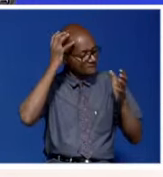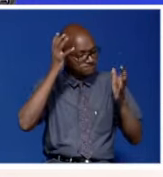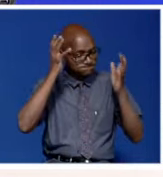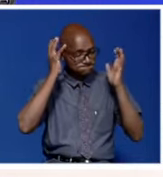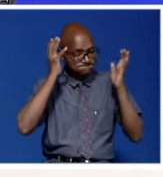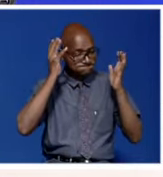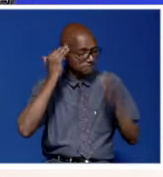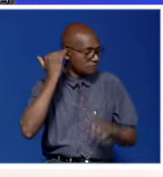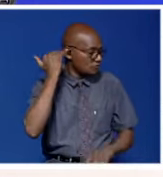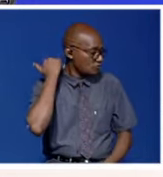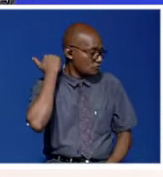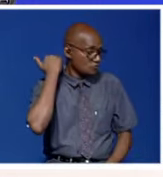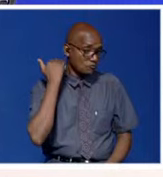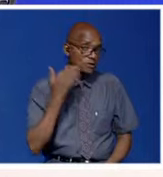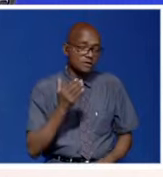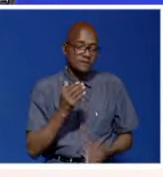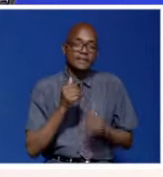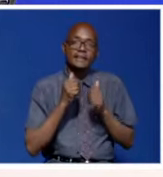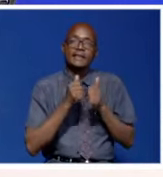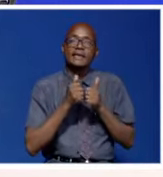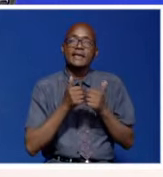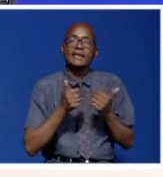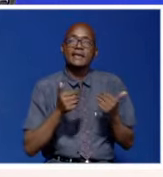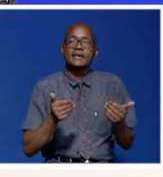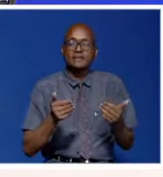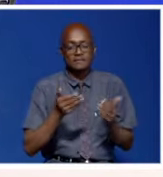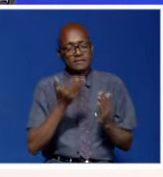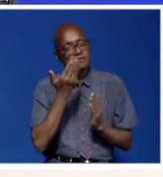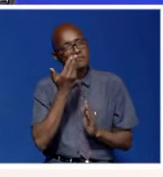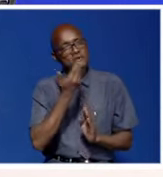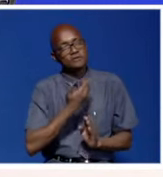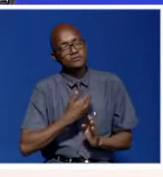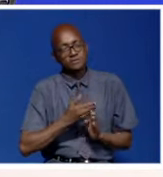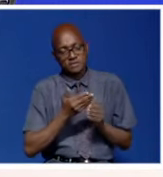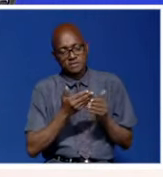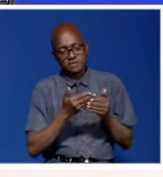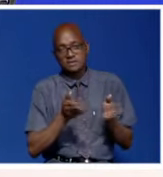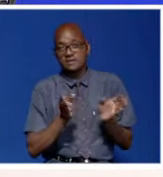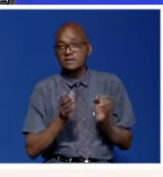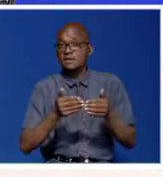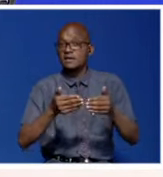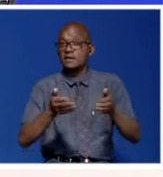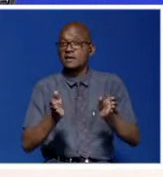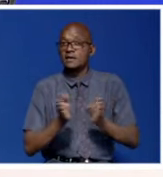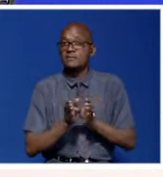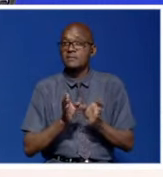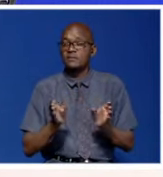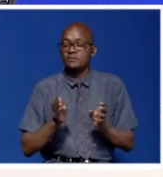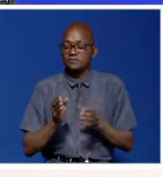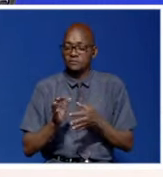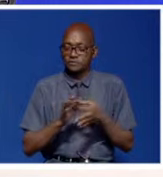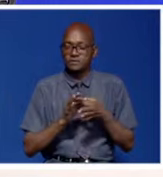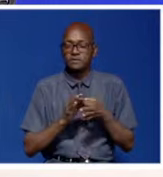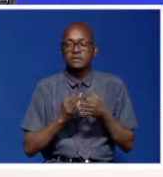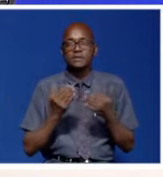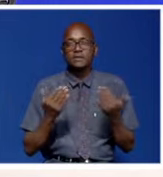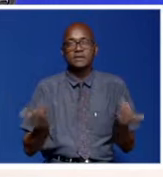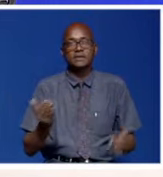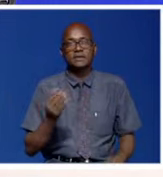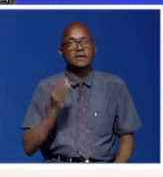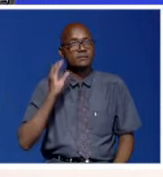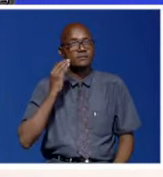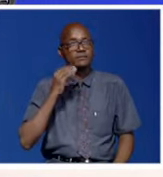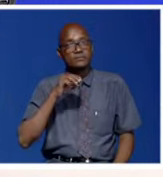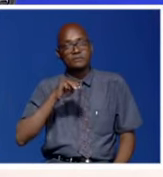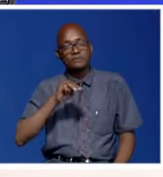wanatarajiwa kufanyiwa upasuaji kupitia kambi maalum itakayowekwa na taasisi ya mifupa MOI kwa kushirikiana na taasisi ya MODEUJ. Kambi hiyo inatarajiwa